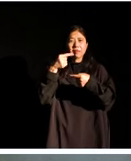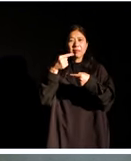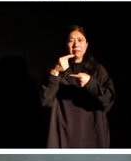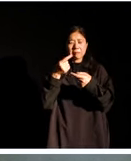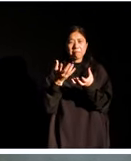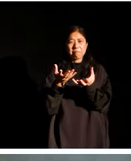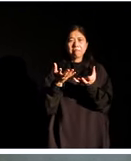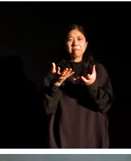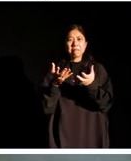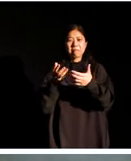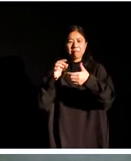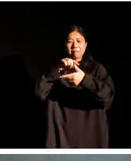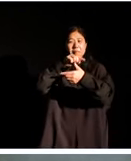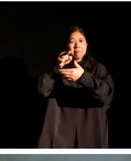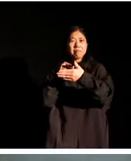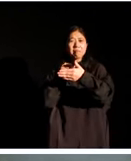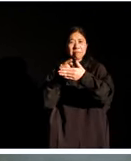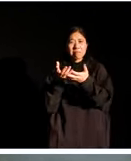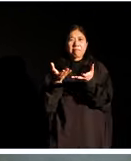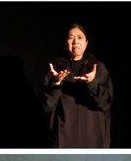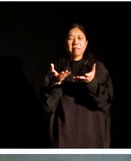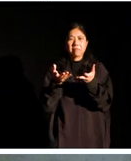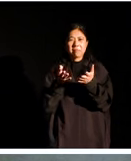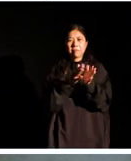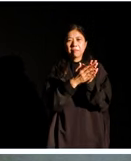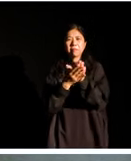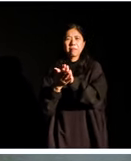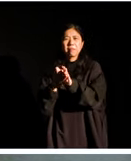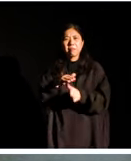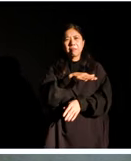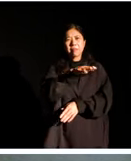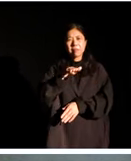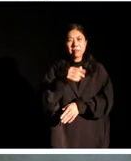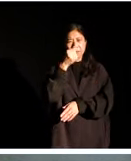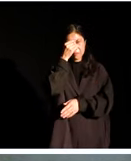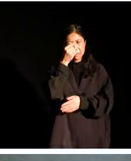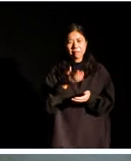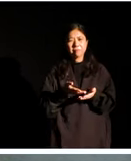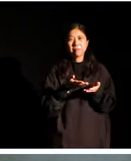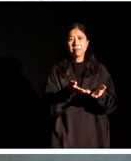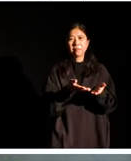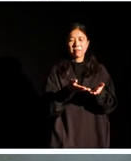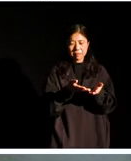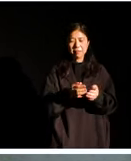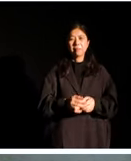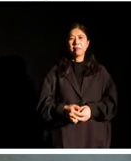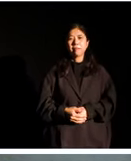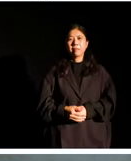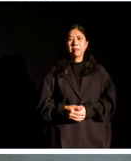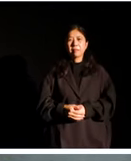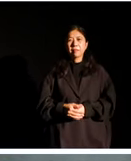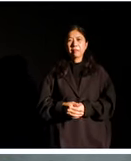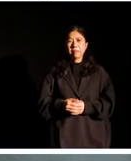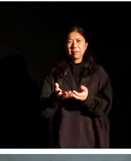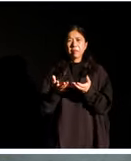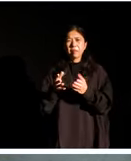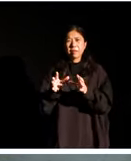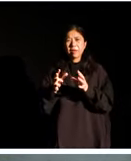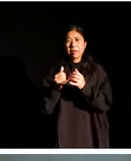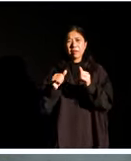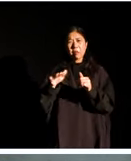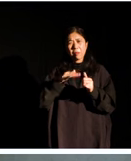発生したの半島地震においてお亡くなりになられた方々のご冥福をお祈り申し上げますとともに被災された皆様